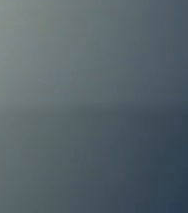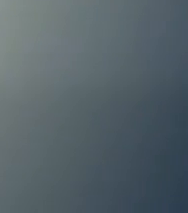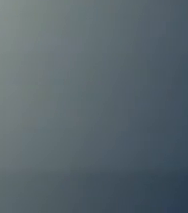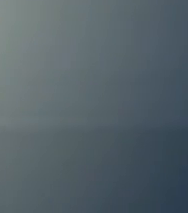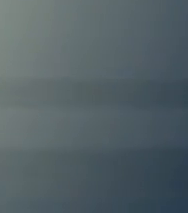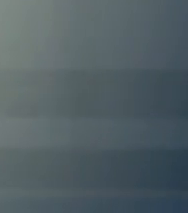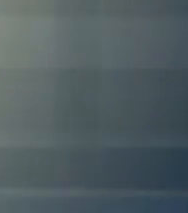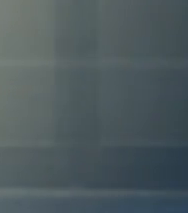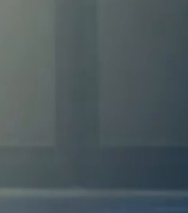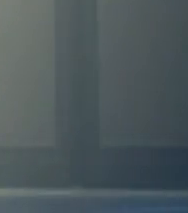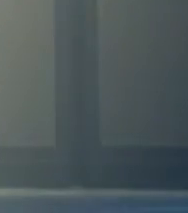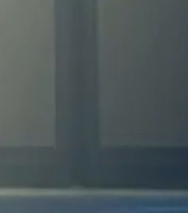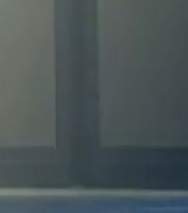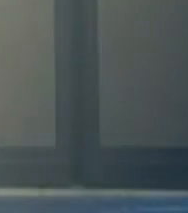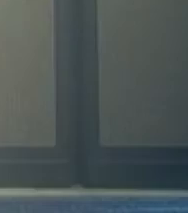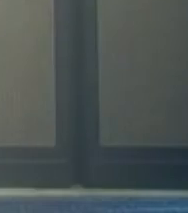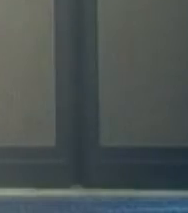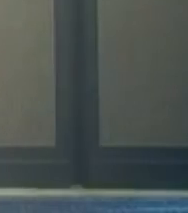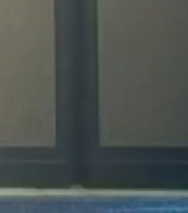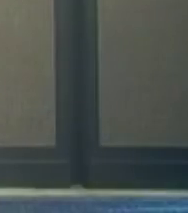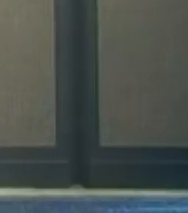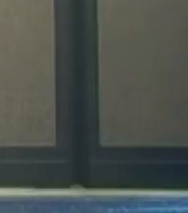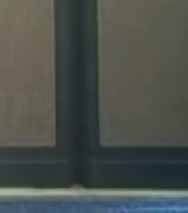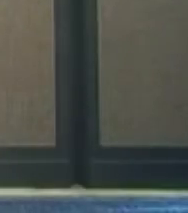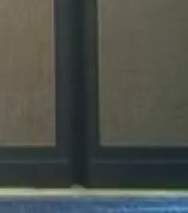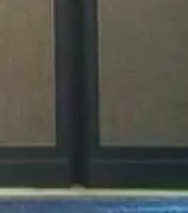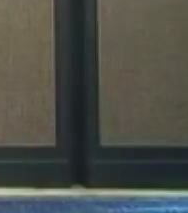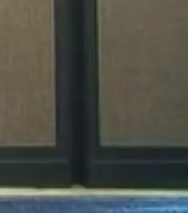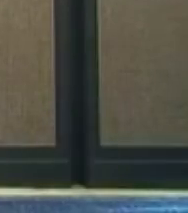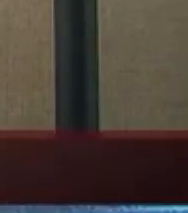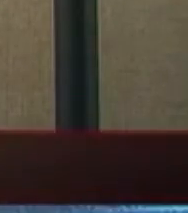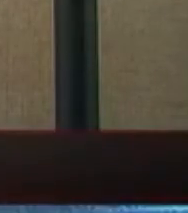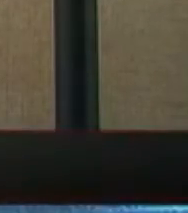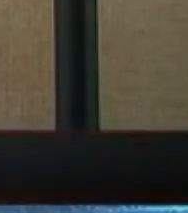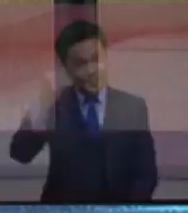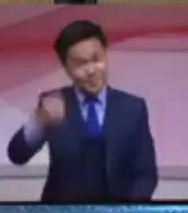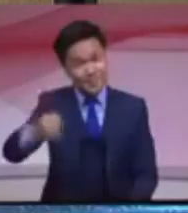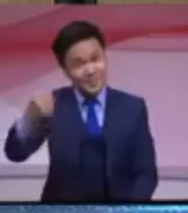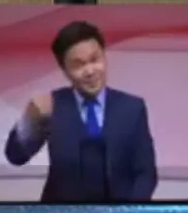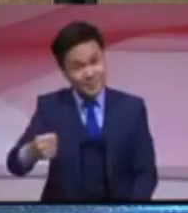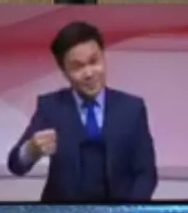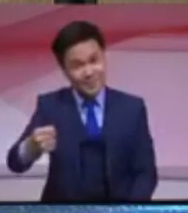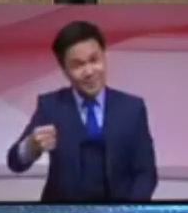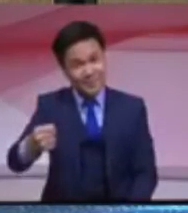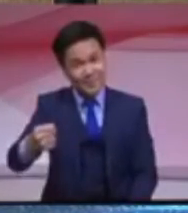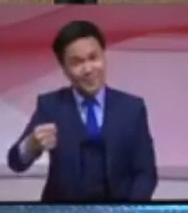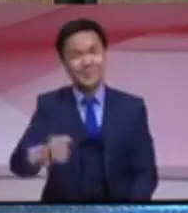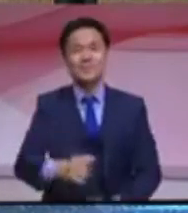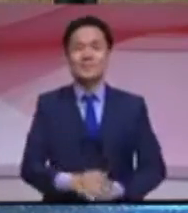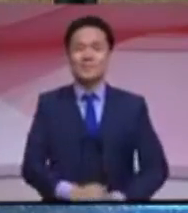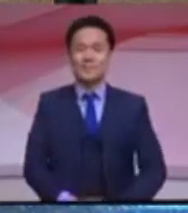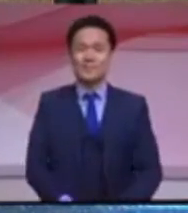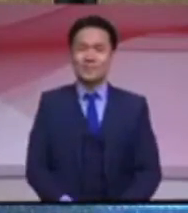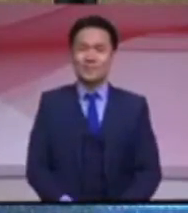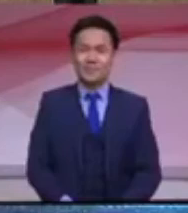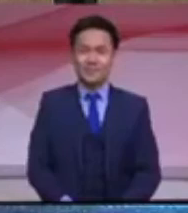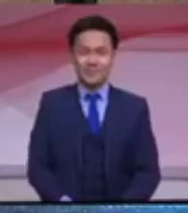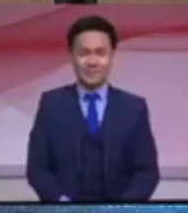hai cuman wahim Assalamualaikum warahmatullahi